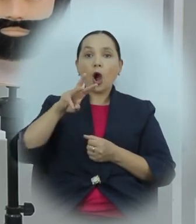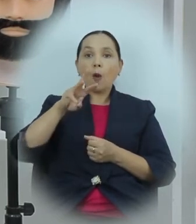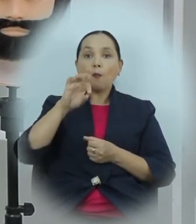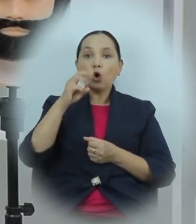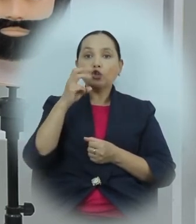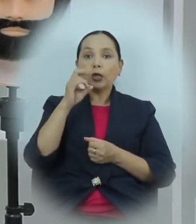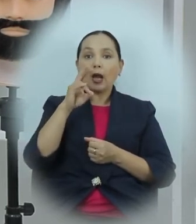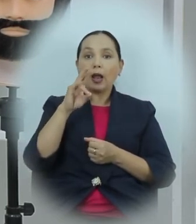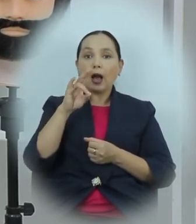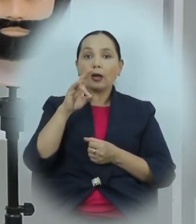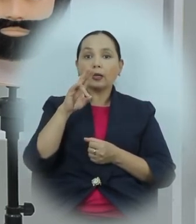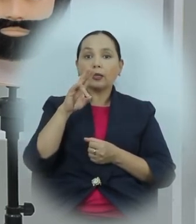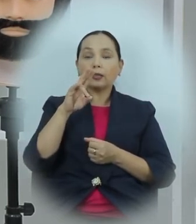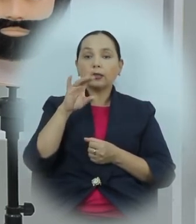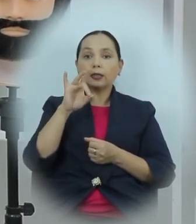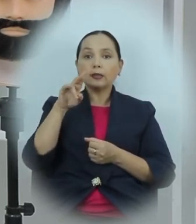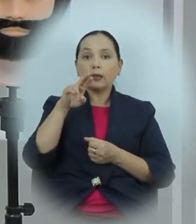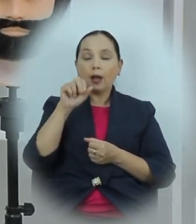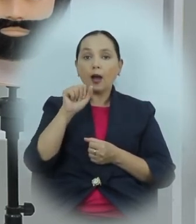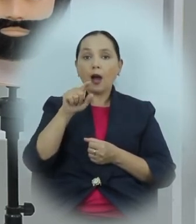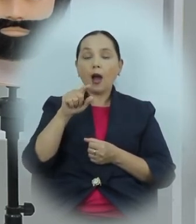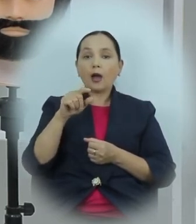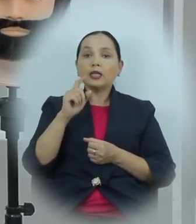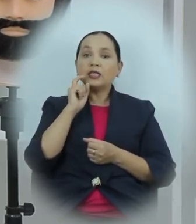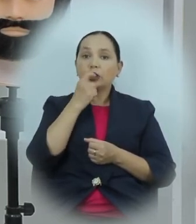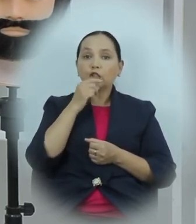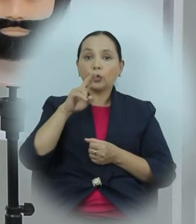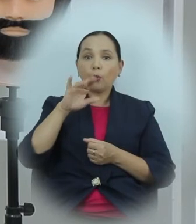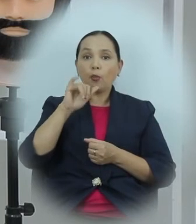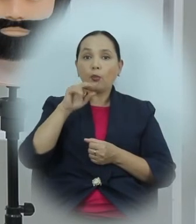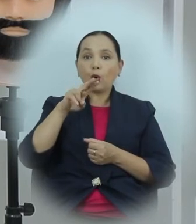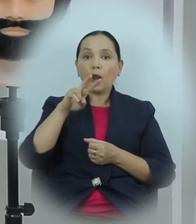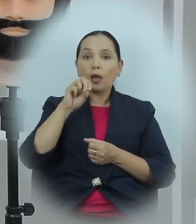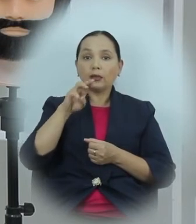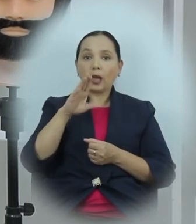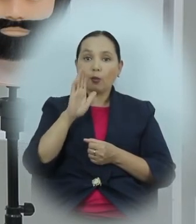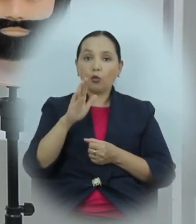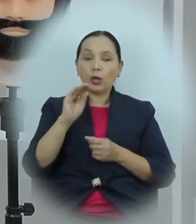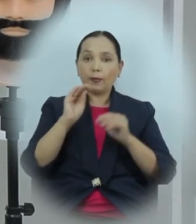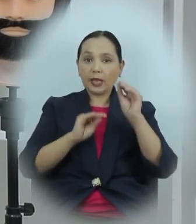mashinkalarimizda tishi ham po'latdan yasalgan, qulay.